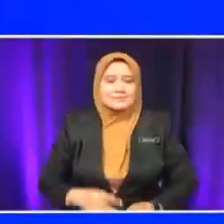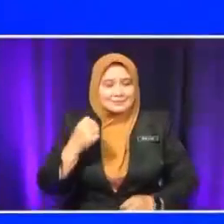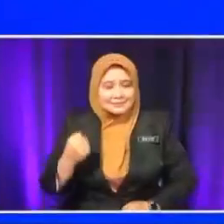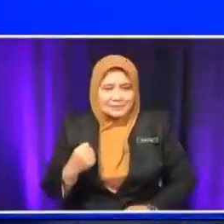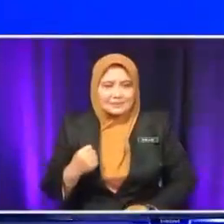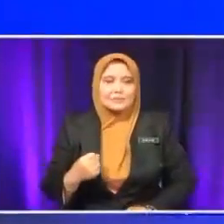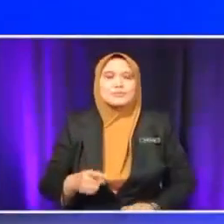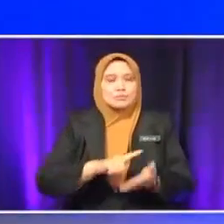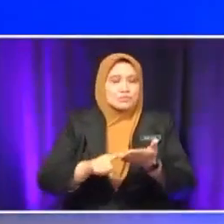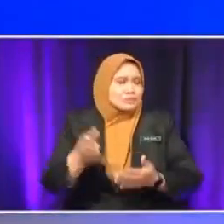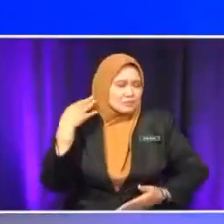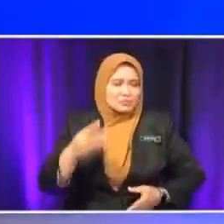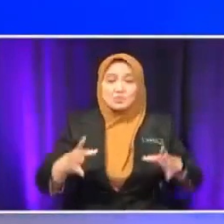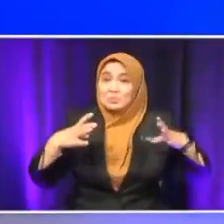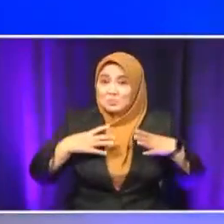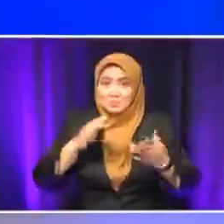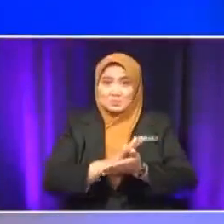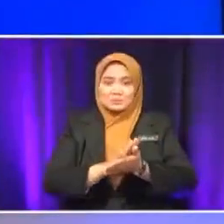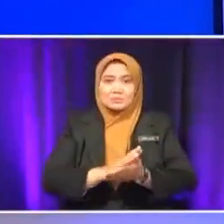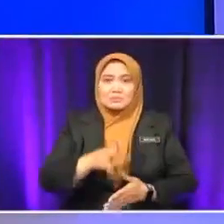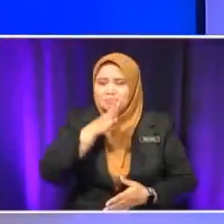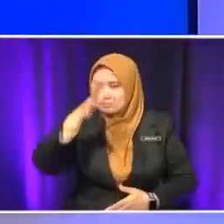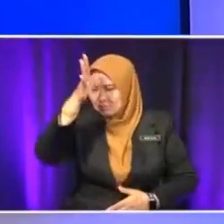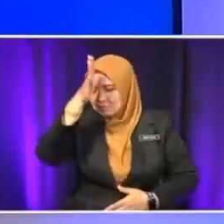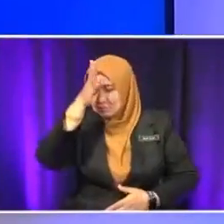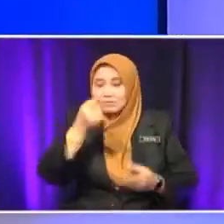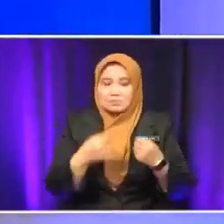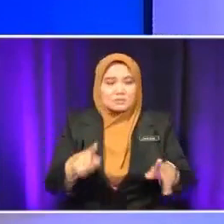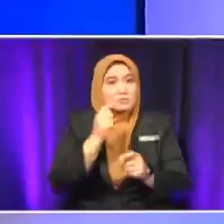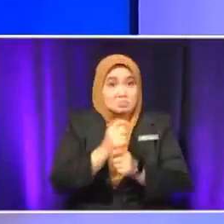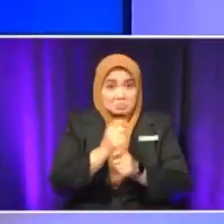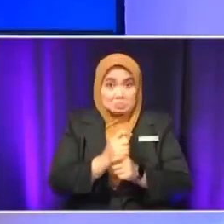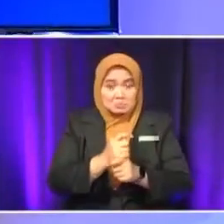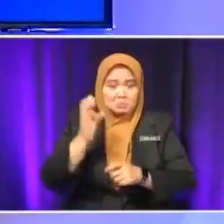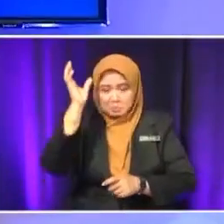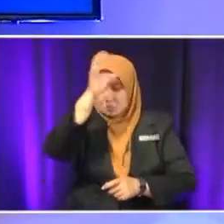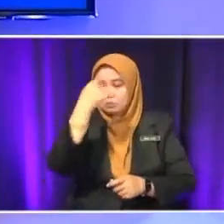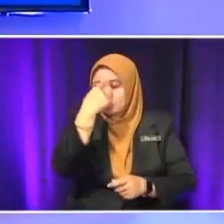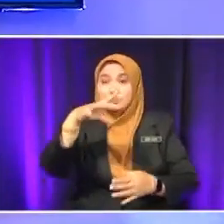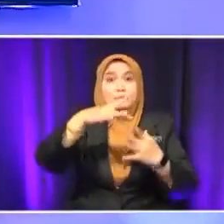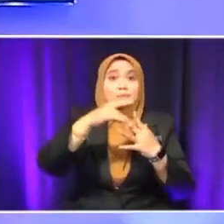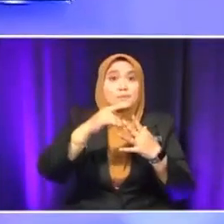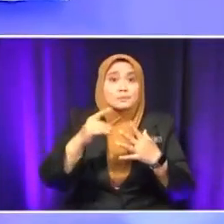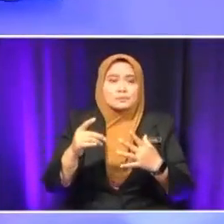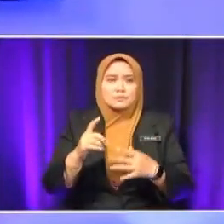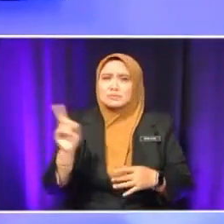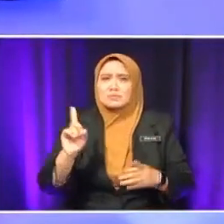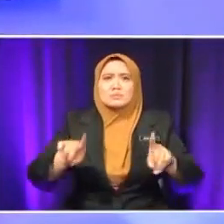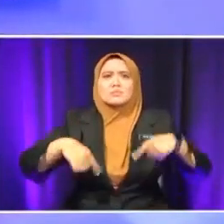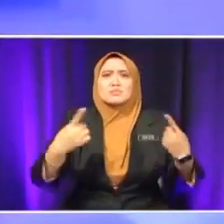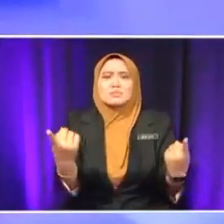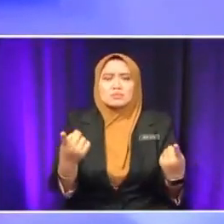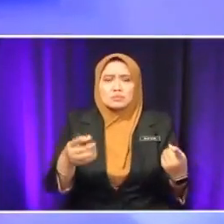Yes, minggu depan cuti sekolah. Jadi mama papa dah beri tugas kepada Chris untuk pilih destinasi